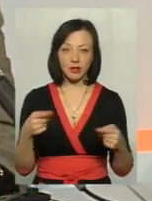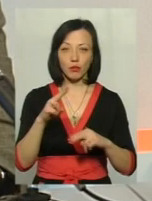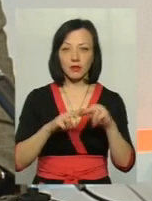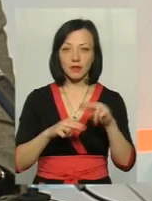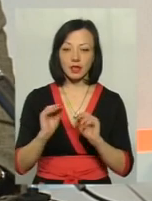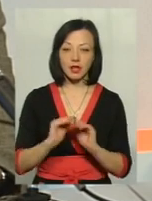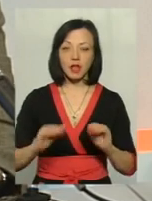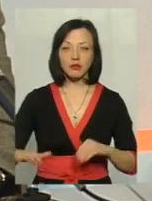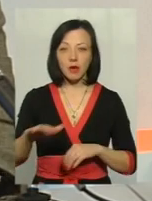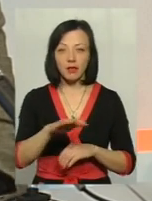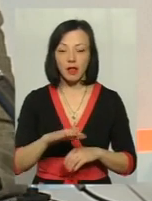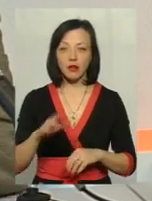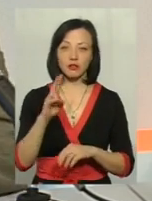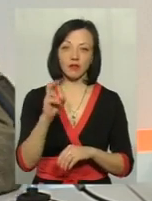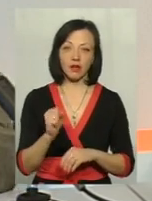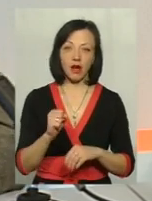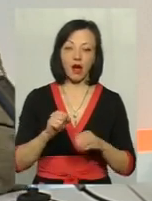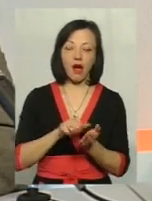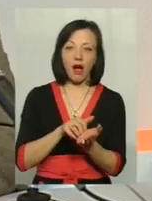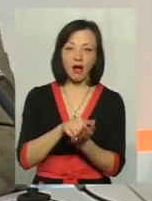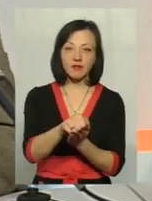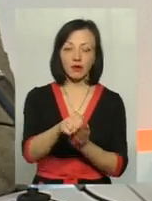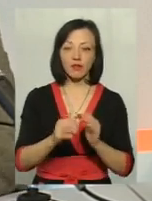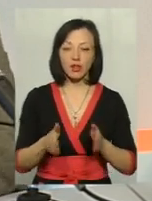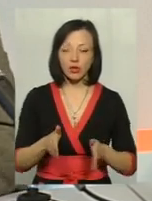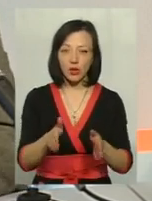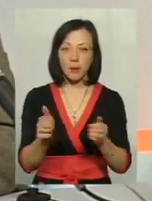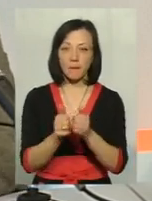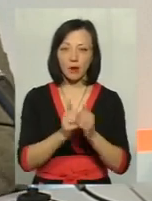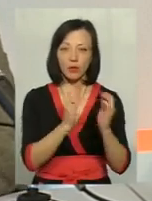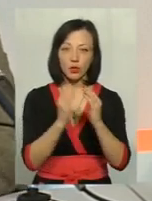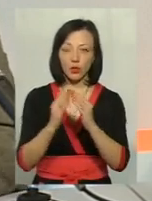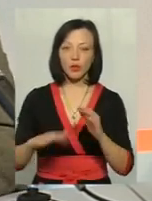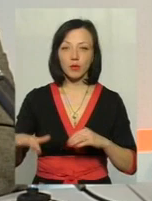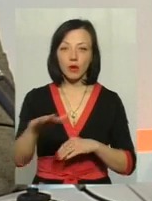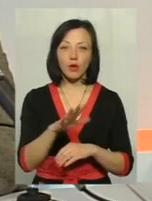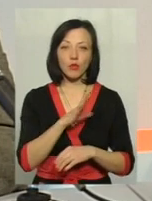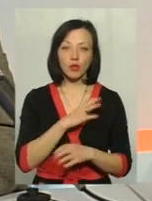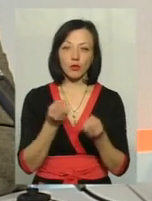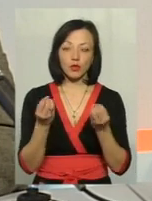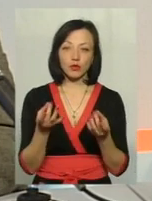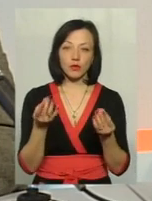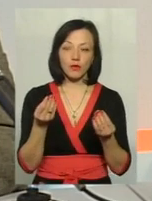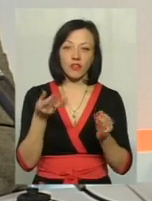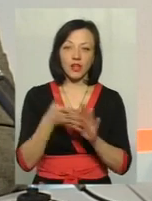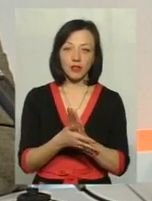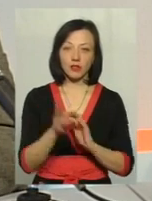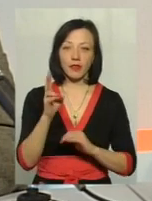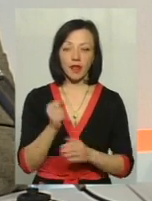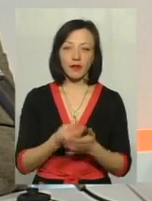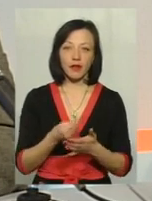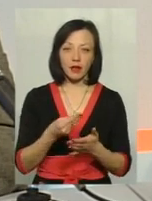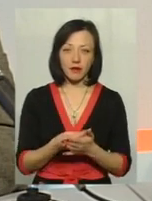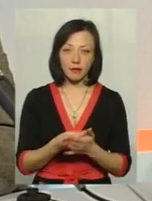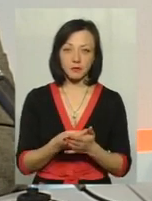будівництво дитячих майданчиків, на асфальтування доріг прибудинкових територій. Вони були, по суті, просто витрачені на тариф, який